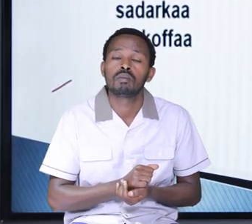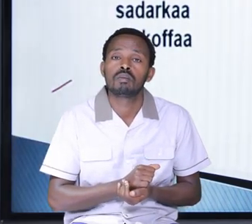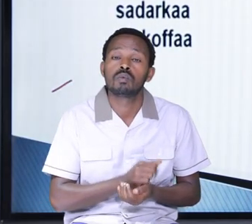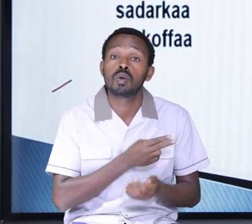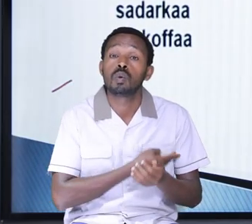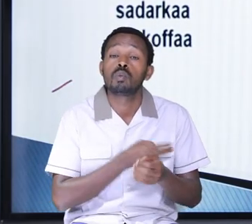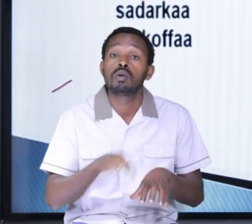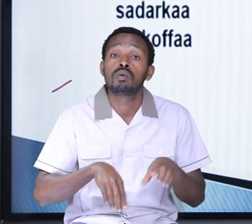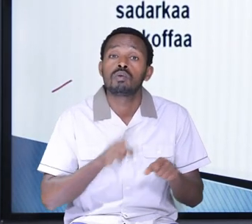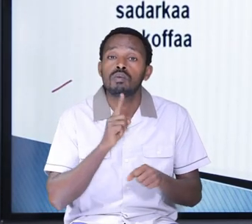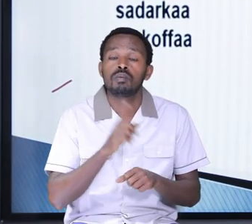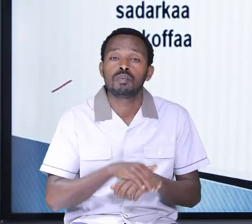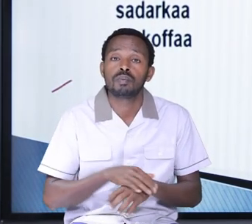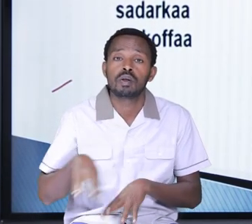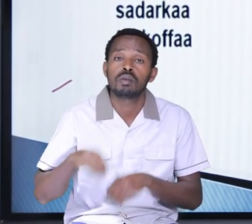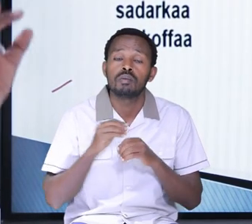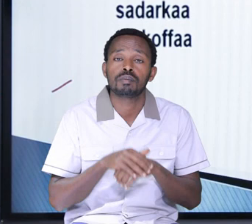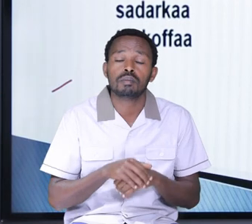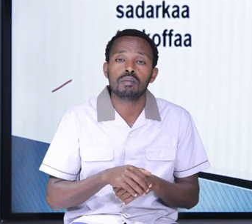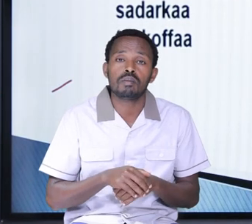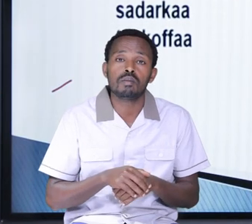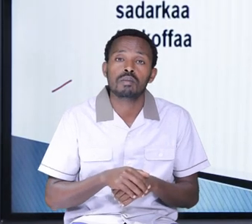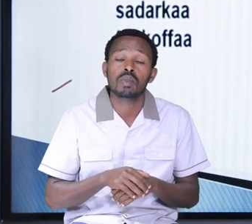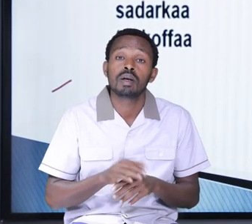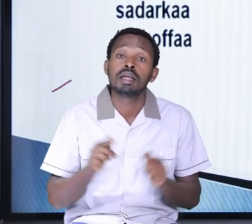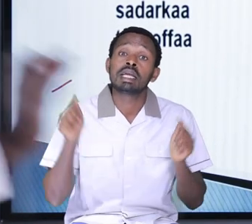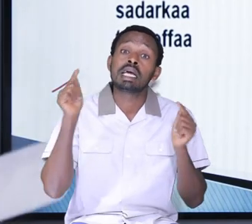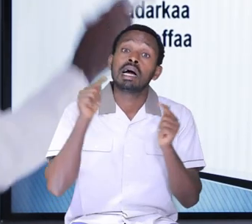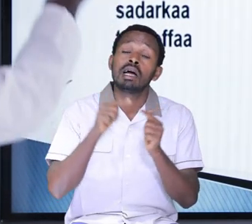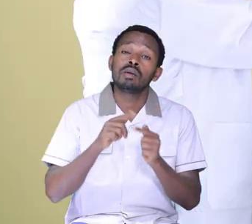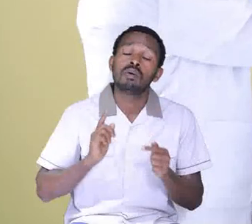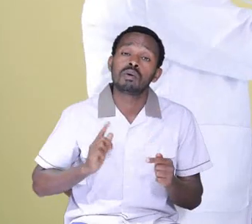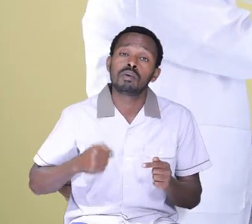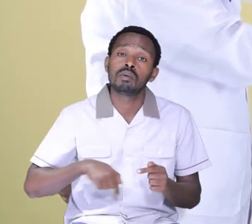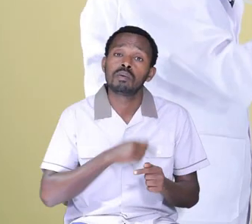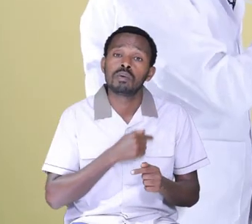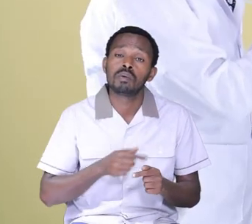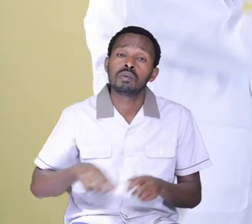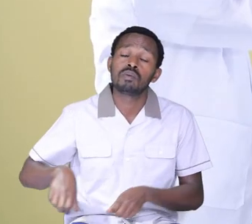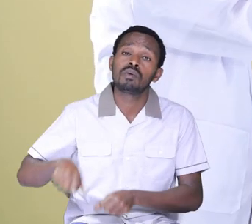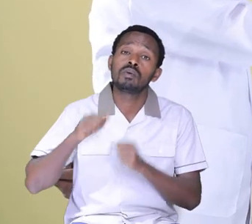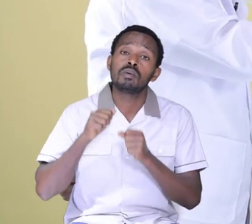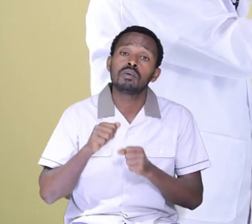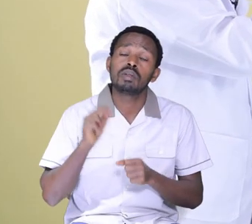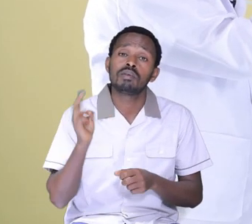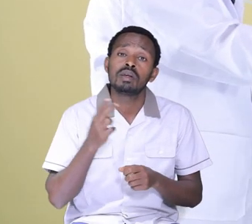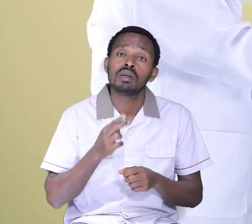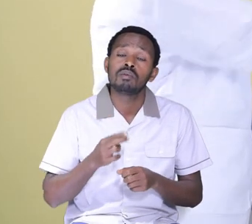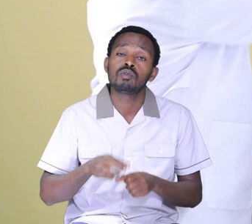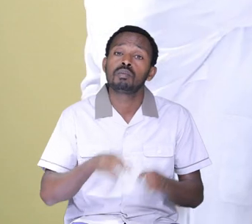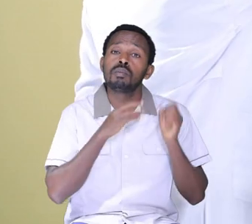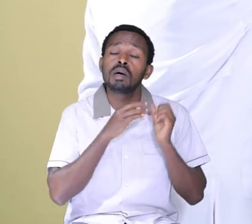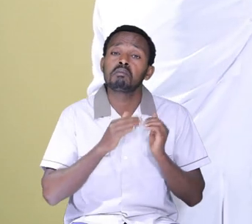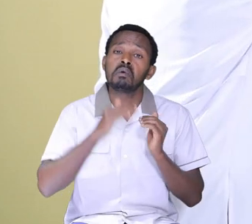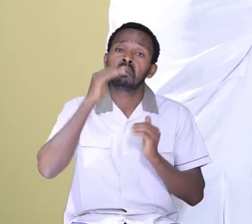humna sochooftuuti. Barattoota kaayyoon nuti fonqolcha fayyadamnuuf ba'aa kana asirraatii ol kaasuuf waan ta'eef